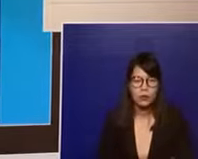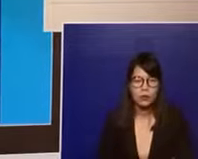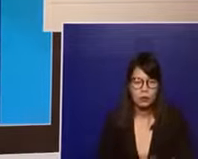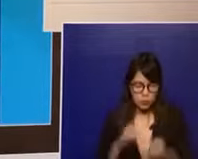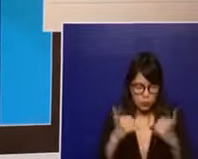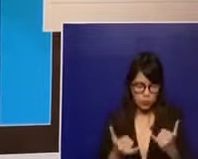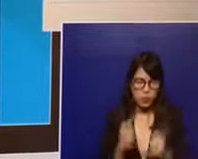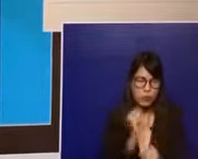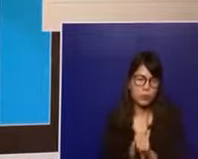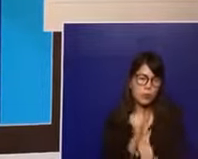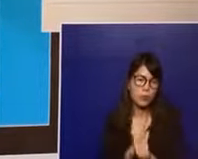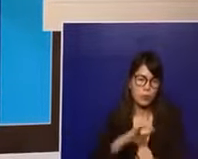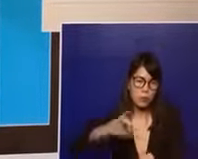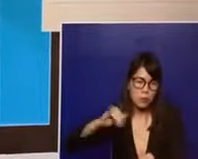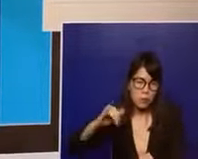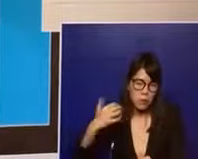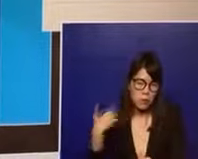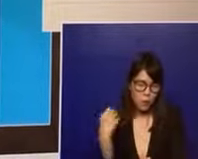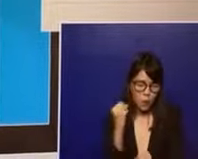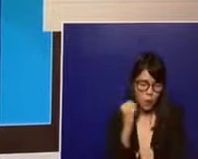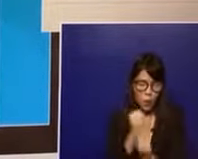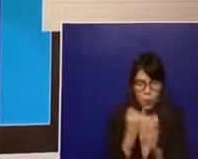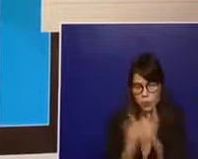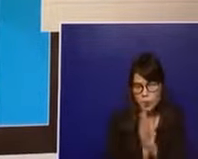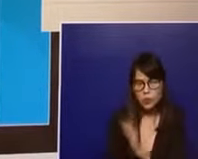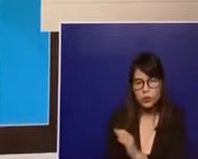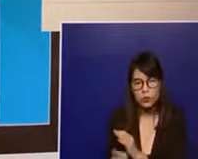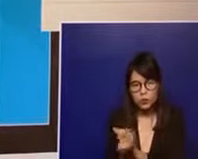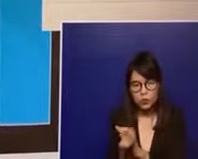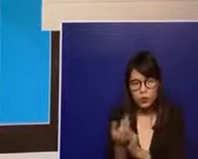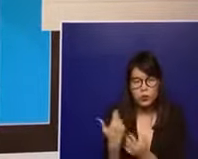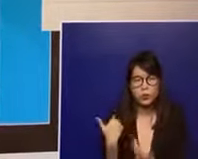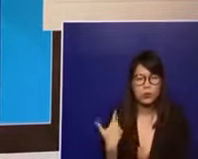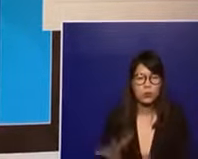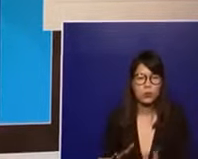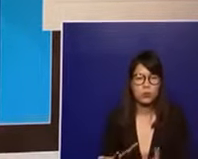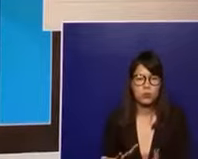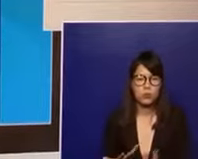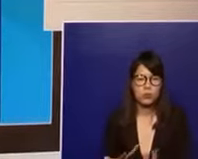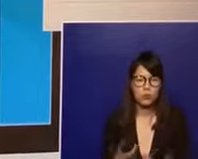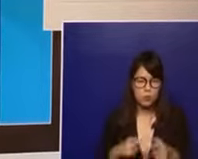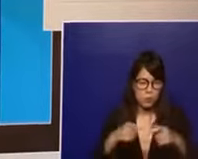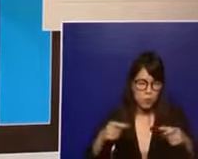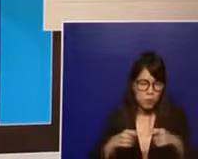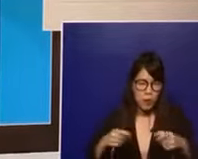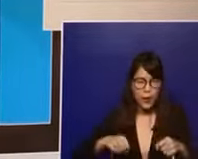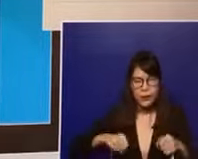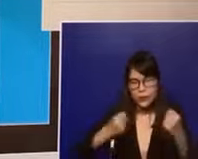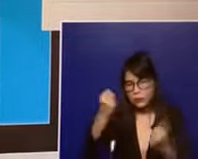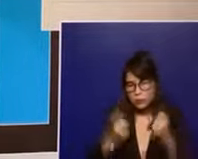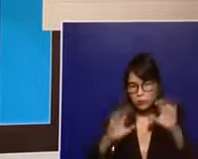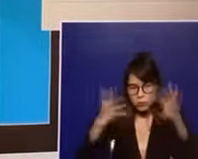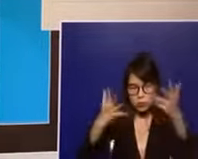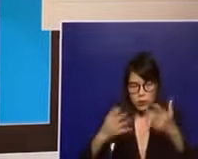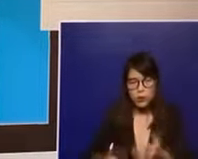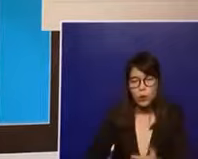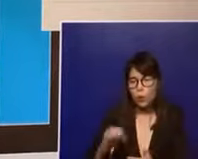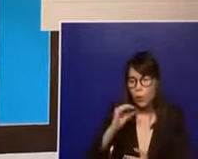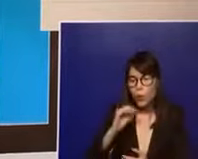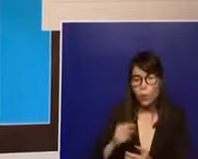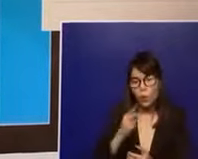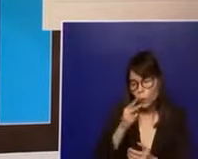ำบางอย่างที่ไม่ใช่ความผิดร้ายแรงเช่นไม่แสดงใบขับขี่ปรับไม่เกิน 1,000 บาทสูบบุหรี่ในเขตป